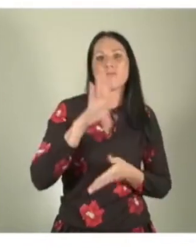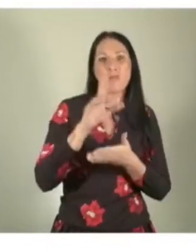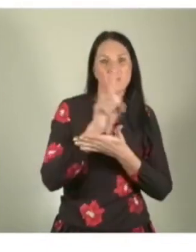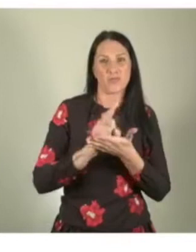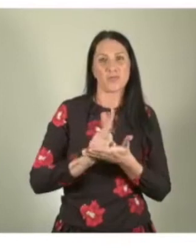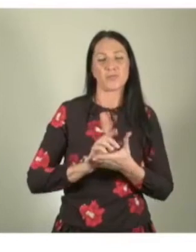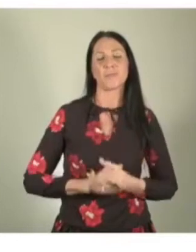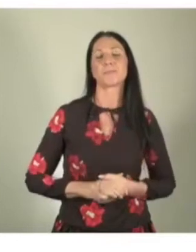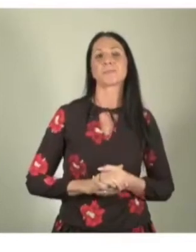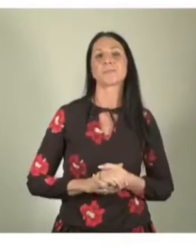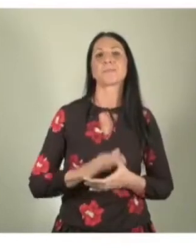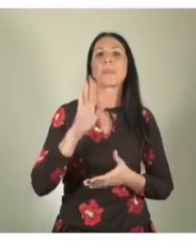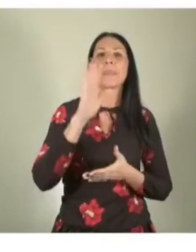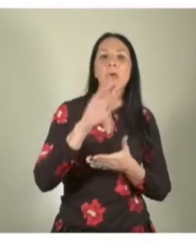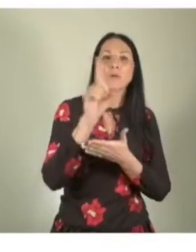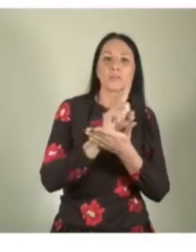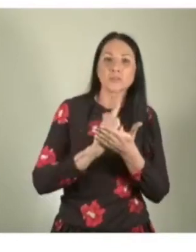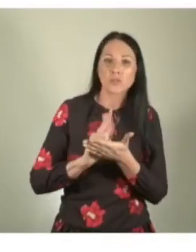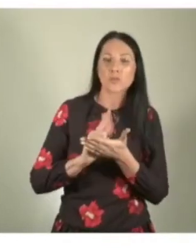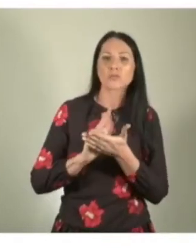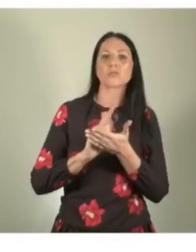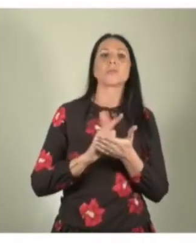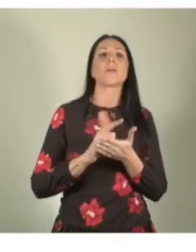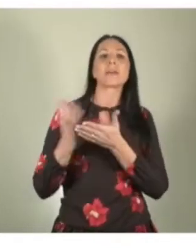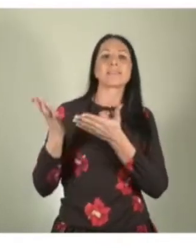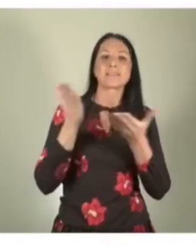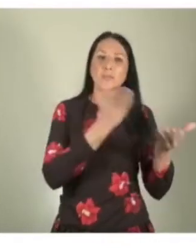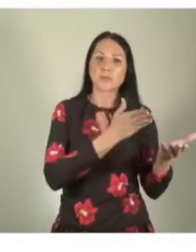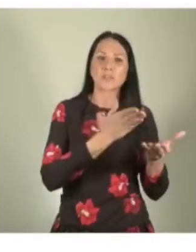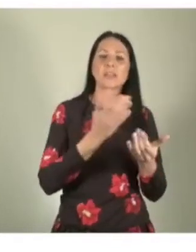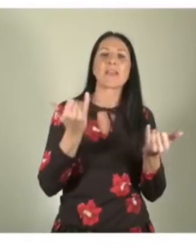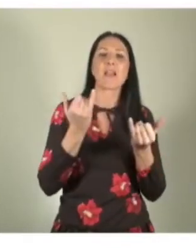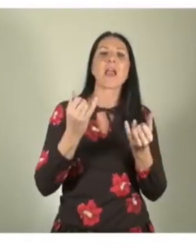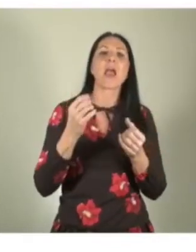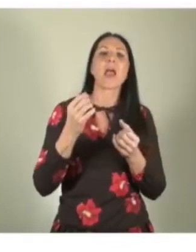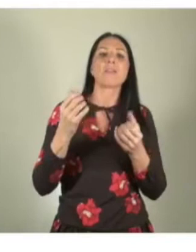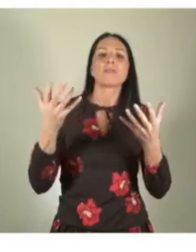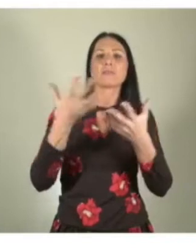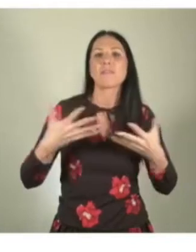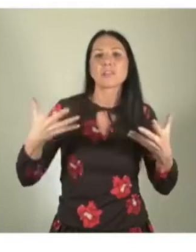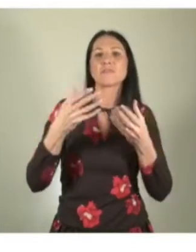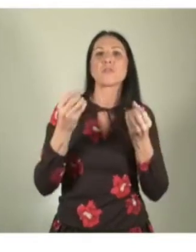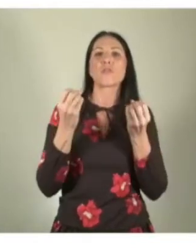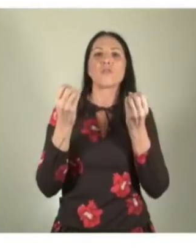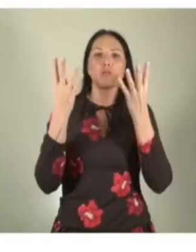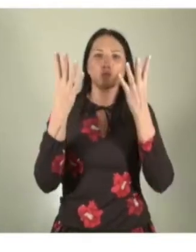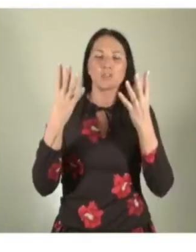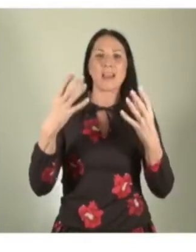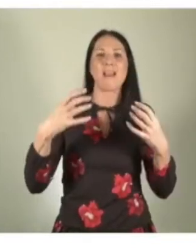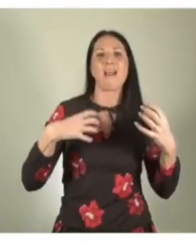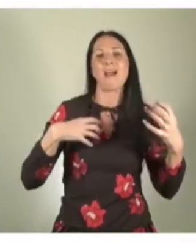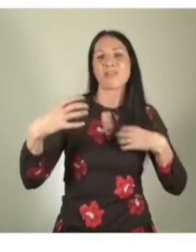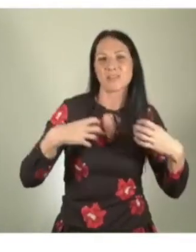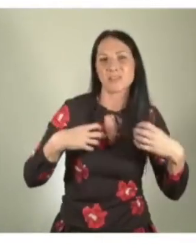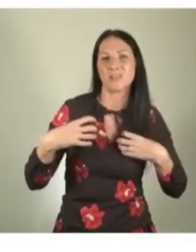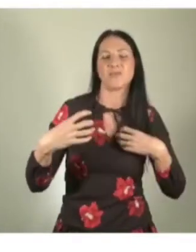Do Dolnośląskiej Społecznej Rady Kultury zaproszeni zostali przedstawiciele środowisk twórczych, przede wszystkim artystów, animatorów, ekspertów z